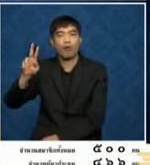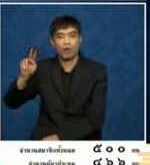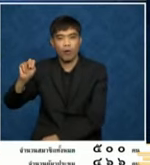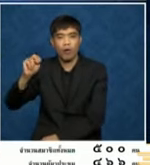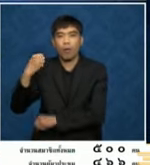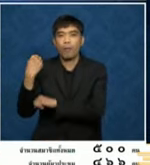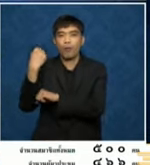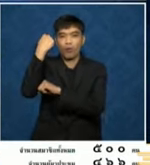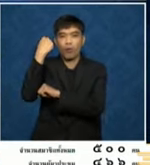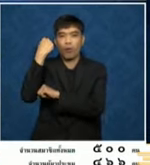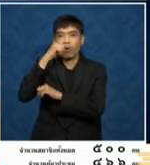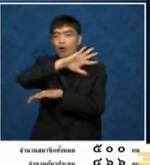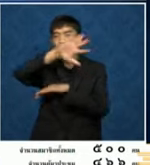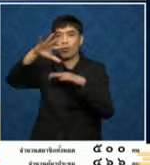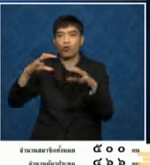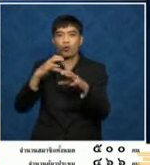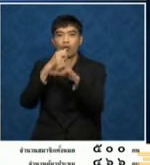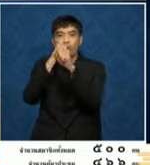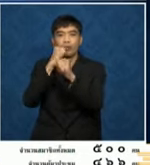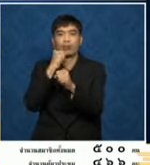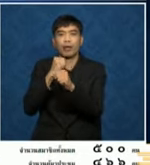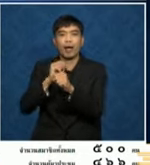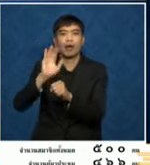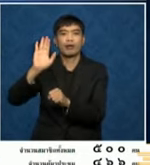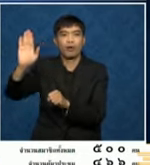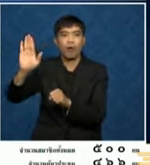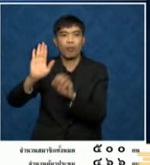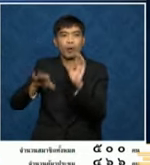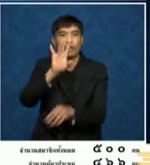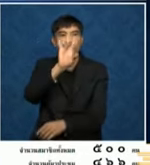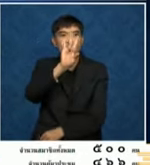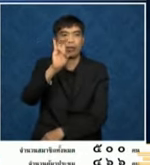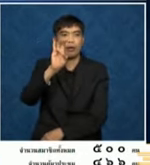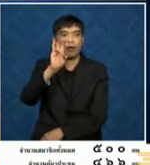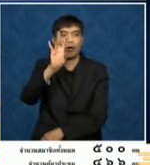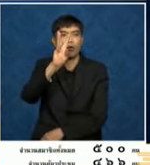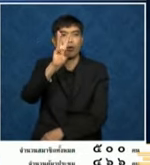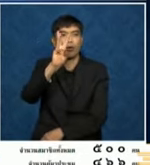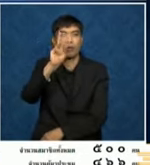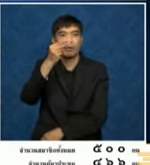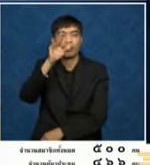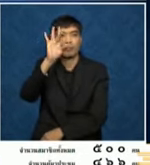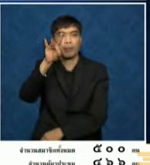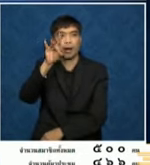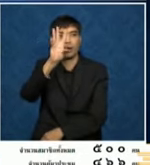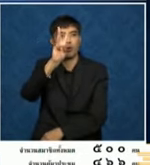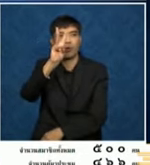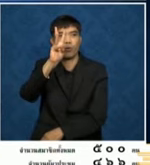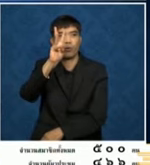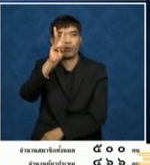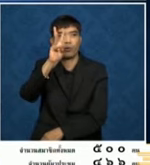ทธิ์ค่ะ700ขออภัยค่ะ768,000ค่ะ